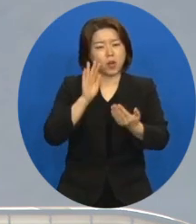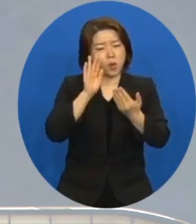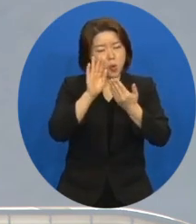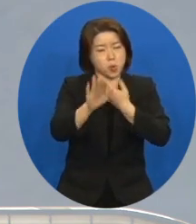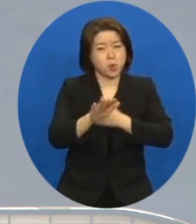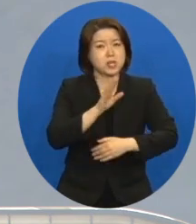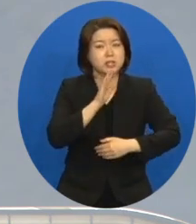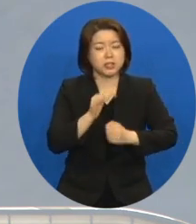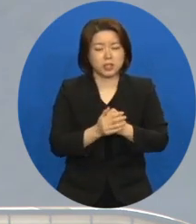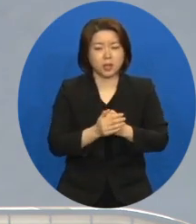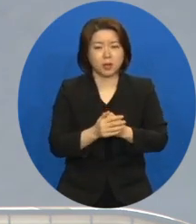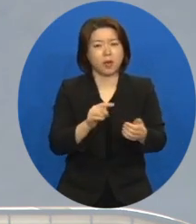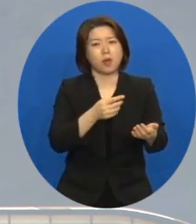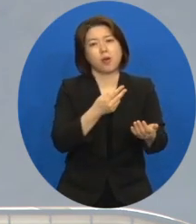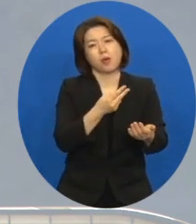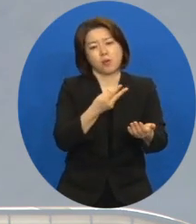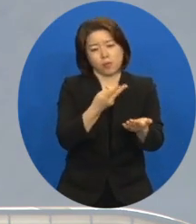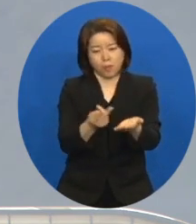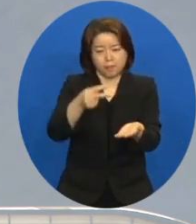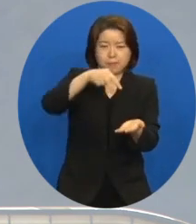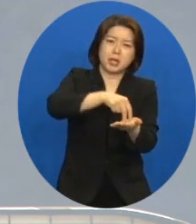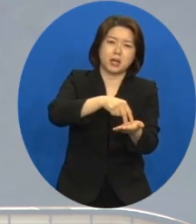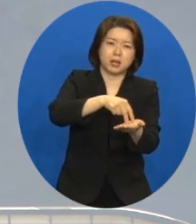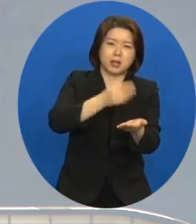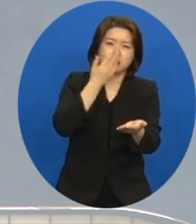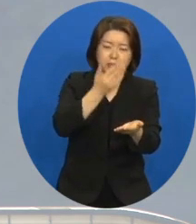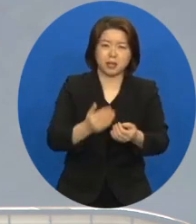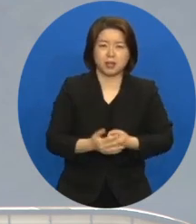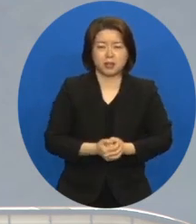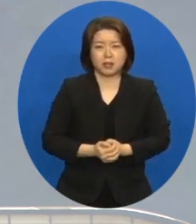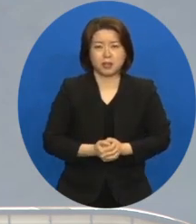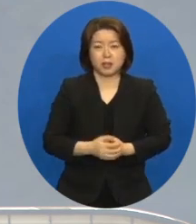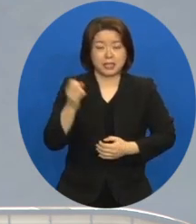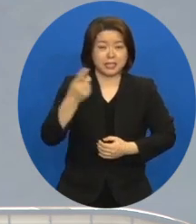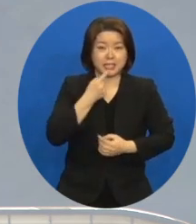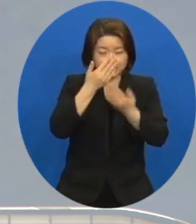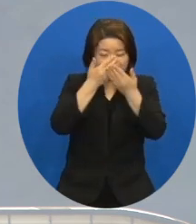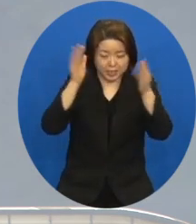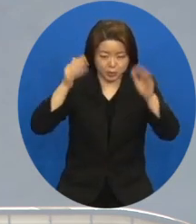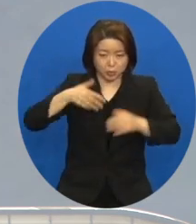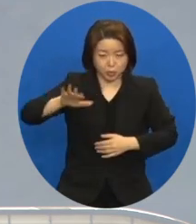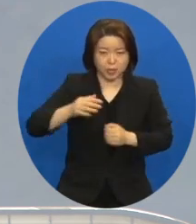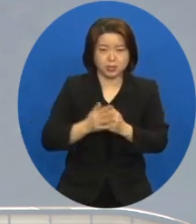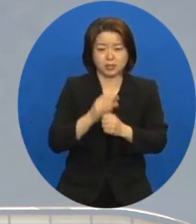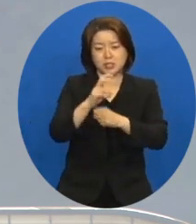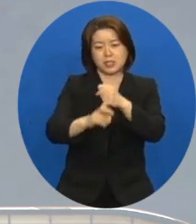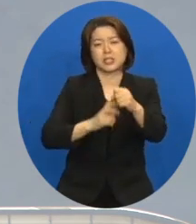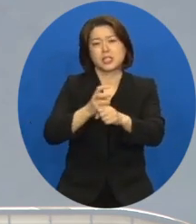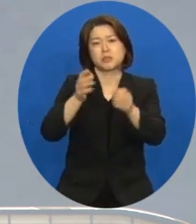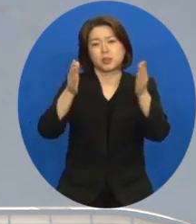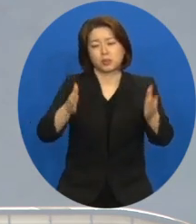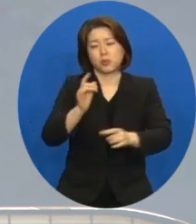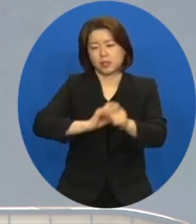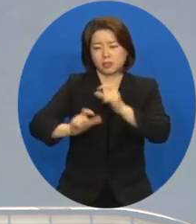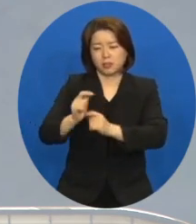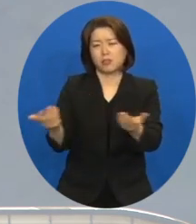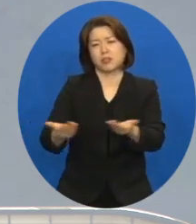그가 일어났어요. 다시 인도로 가서 20년 동안 더